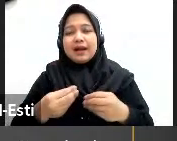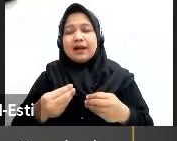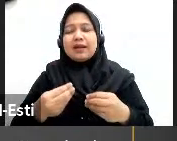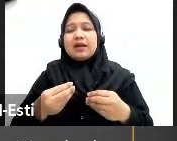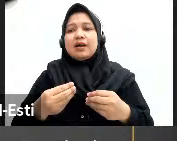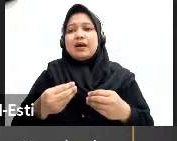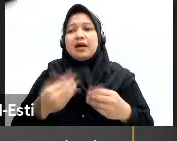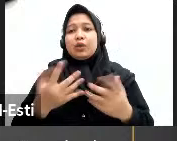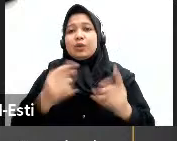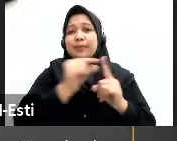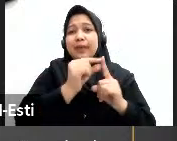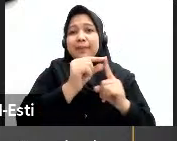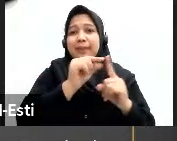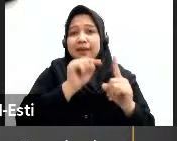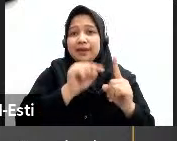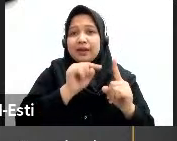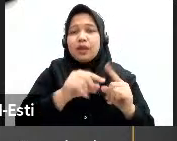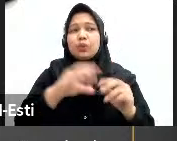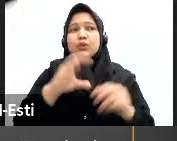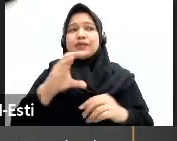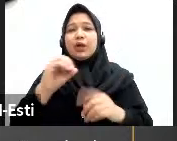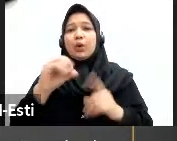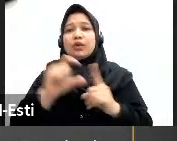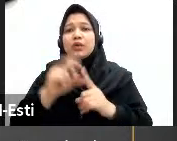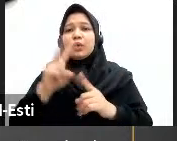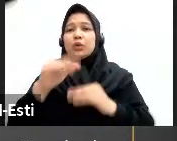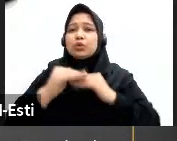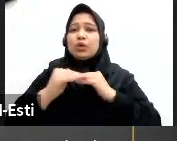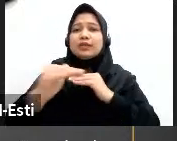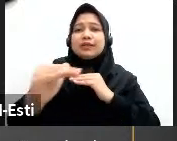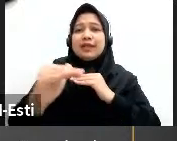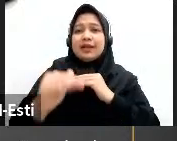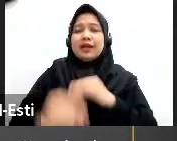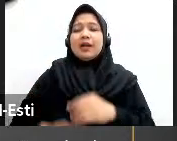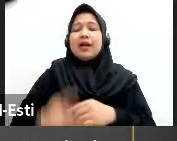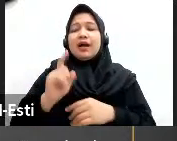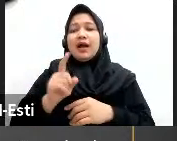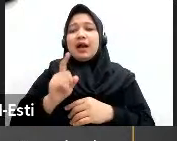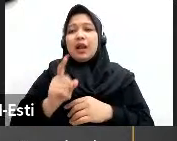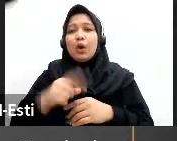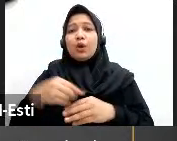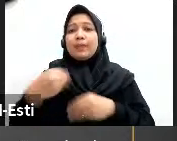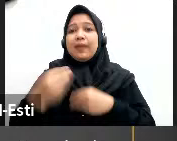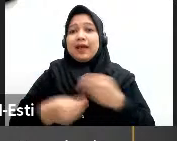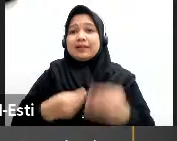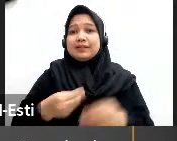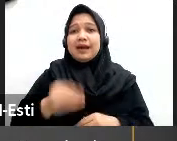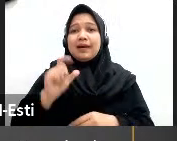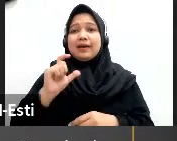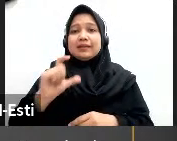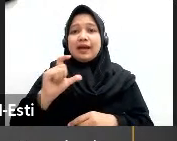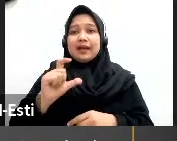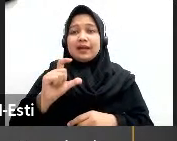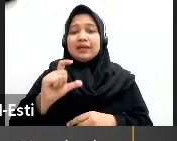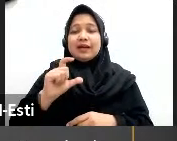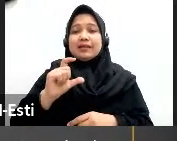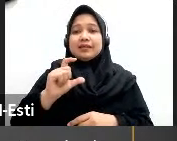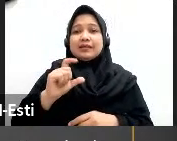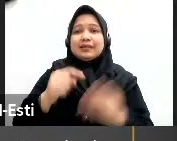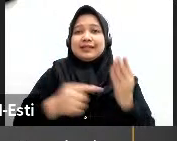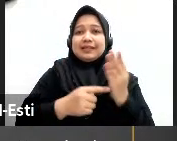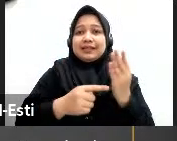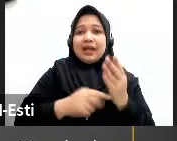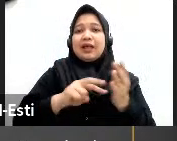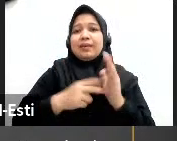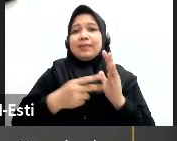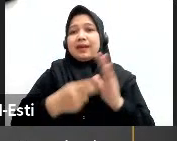code mesinnya ia konsisten bahwa Hai apa pembelanja dengan cara digital pembayarannya